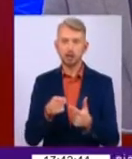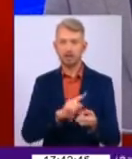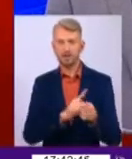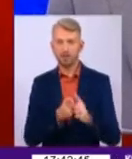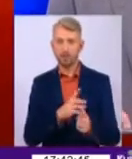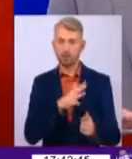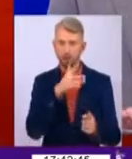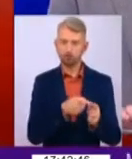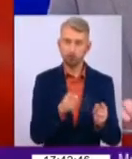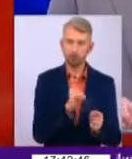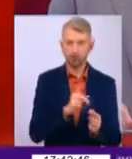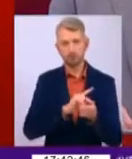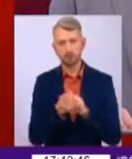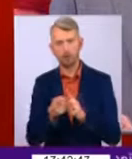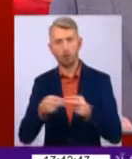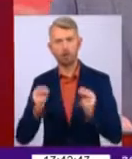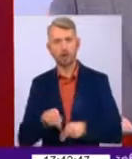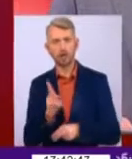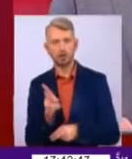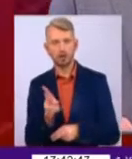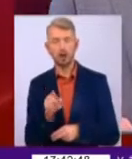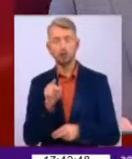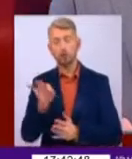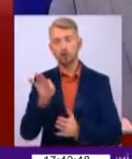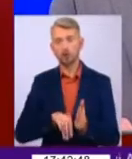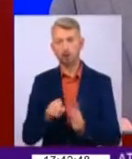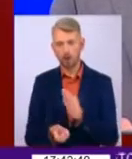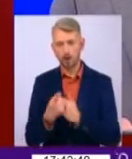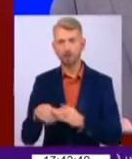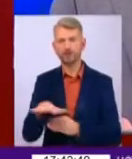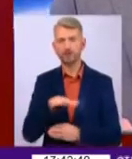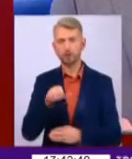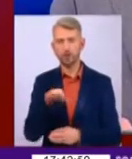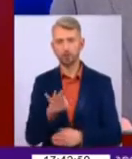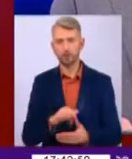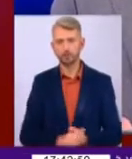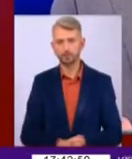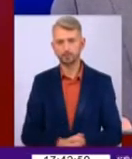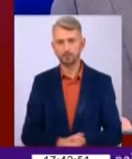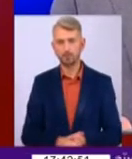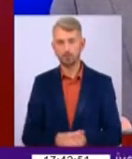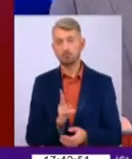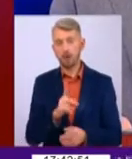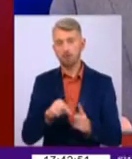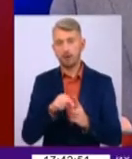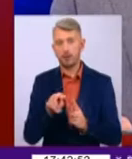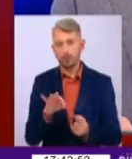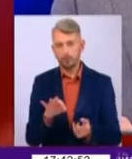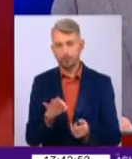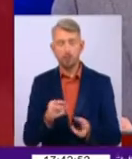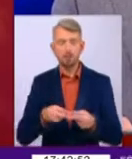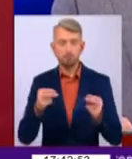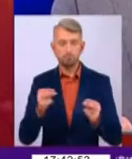стать из срочника превратиться в контрактника. И вот тут он сразу же оказывается в зоне антитеррористической операции. Ну, как правило,